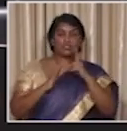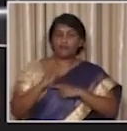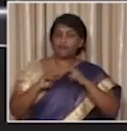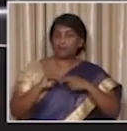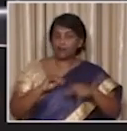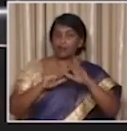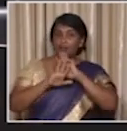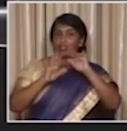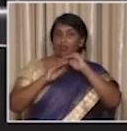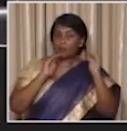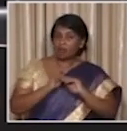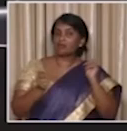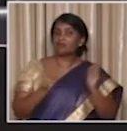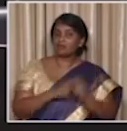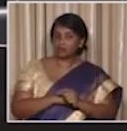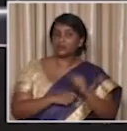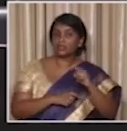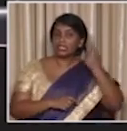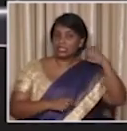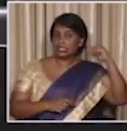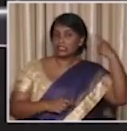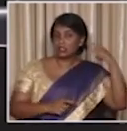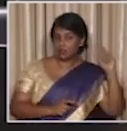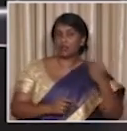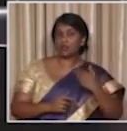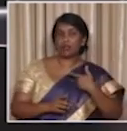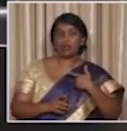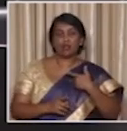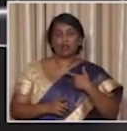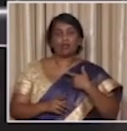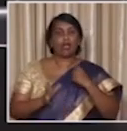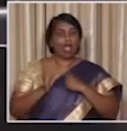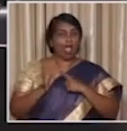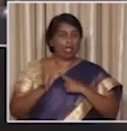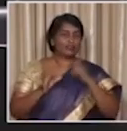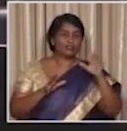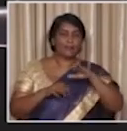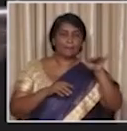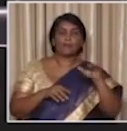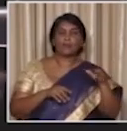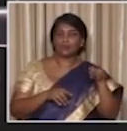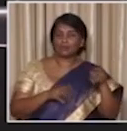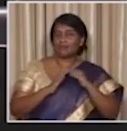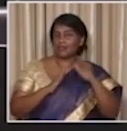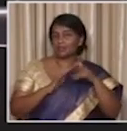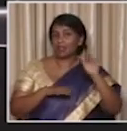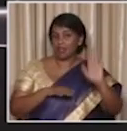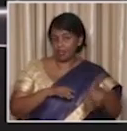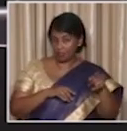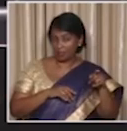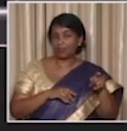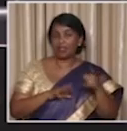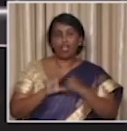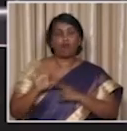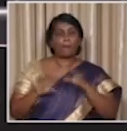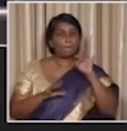lanka under 19 gahanawa e wage meeya perada ape aarachchakattuwa kiyala duskara pradeshaka thiyena halamba watona school e daruwa